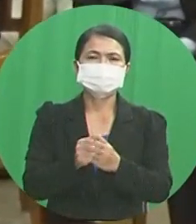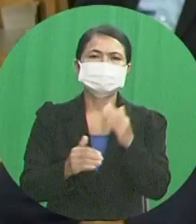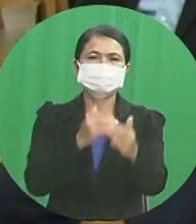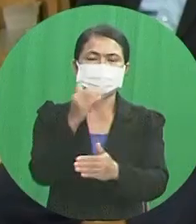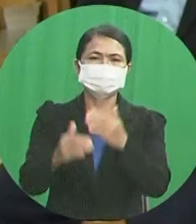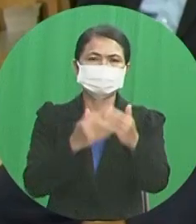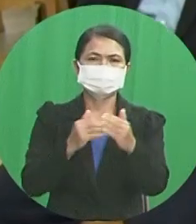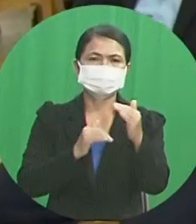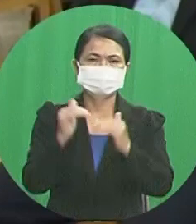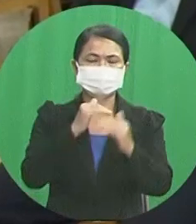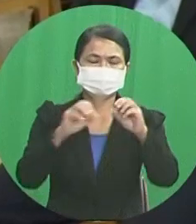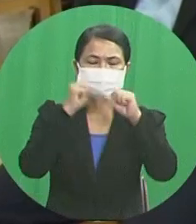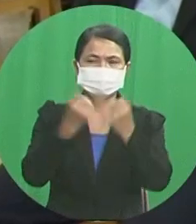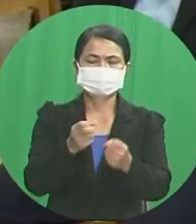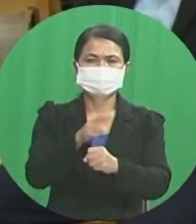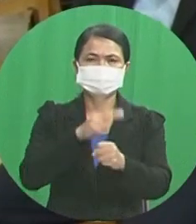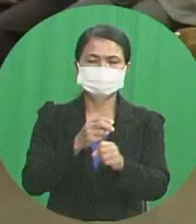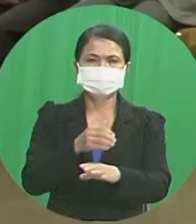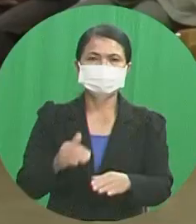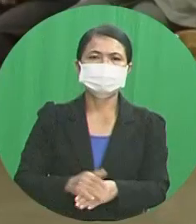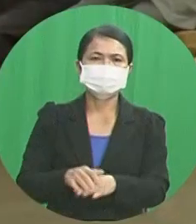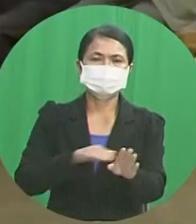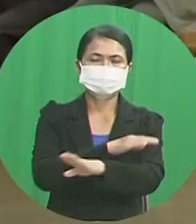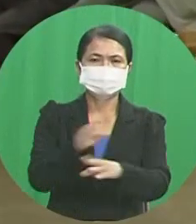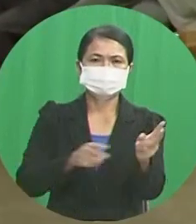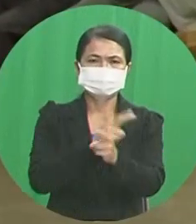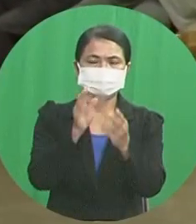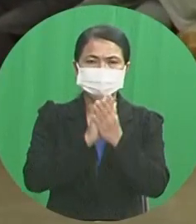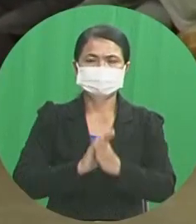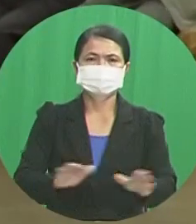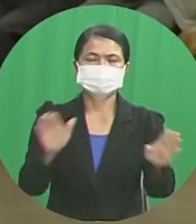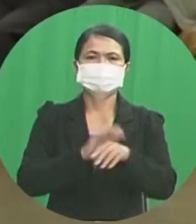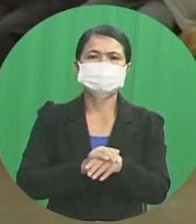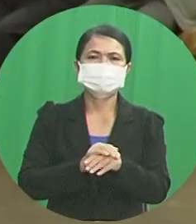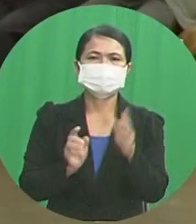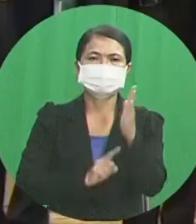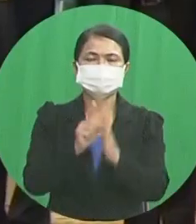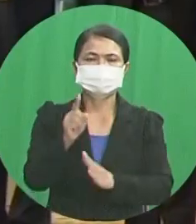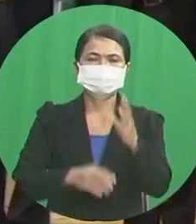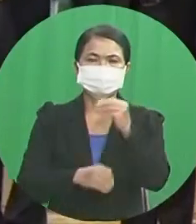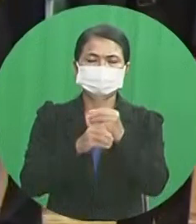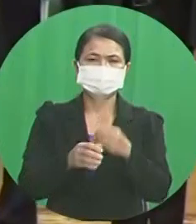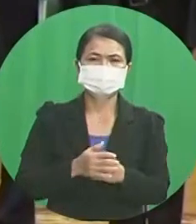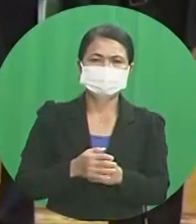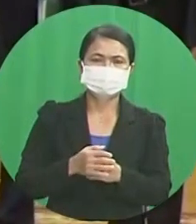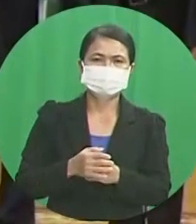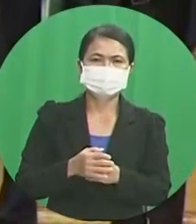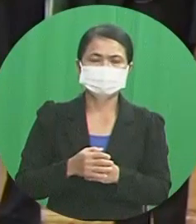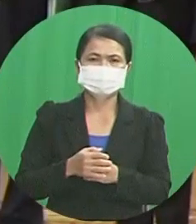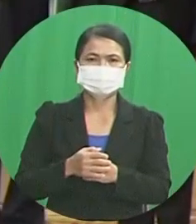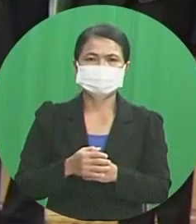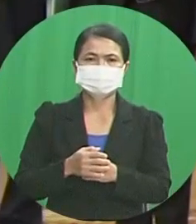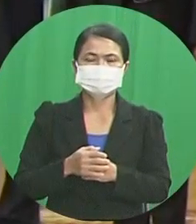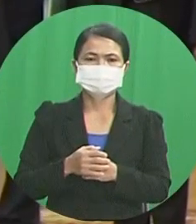វឌ្ឍនិងការកសាងសង្គមជាតិមាតុភូមិរសារបាននៅសុខសន្តិភាពនិងការរីកចម្រើនថែមទៀត